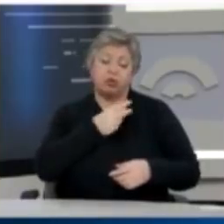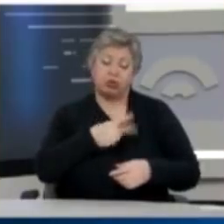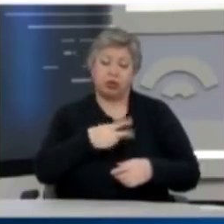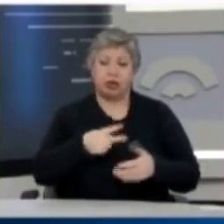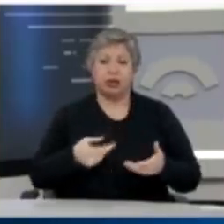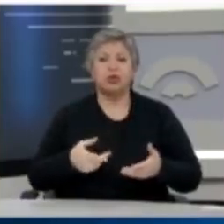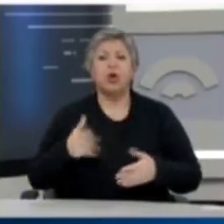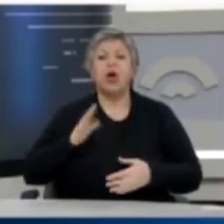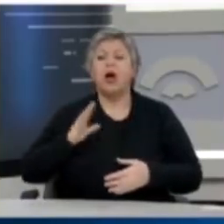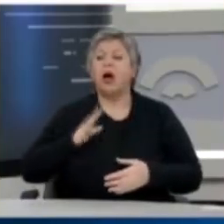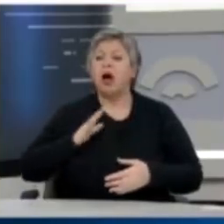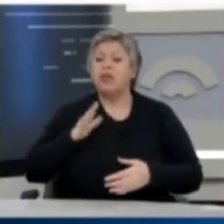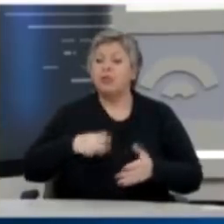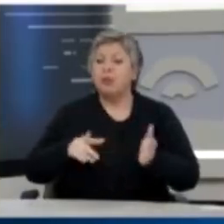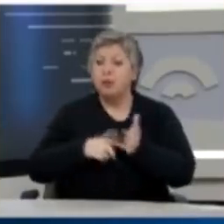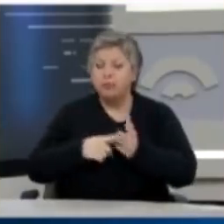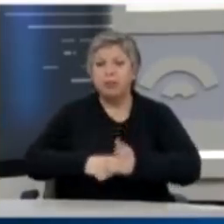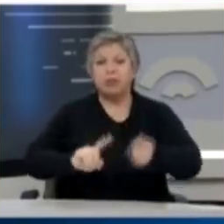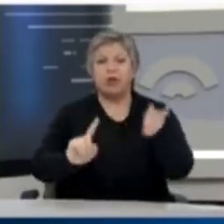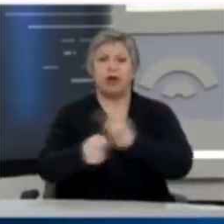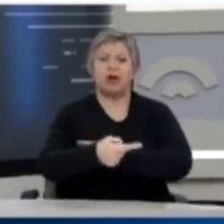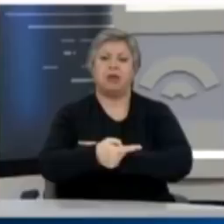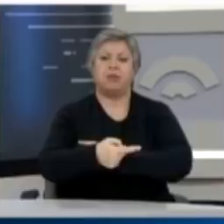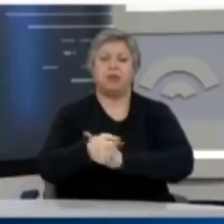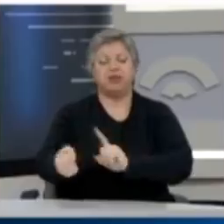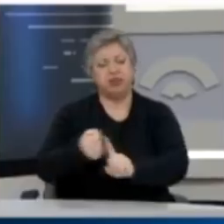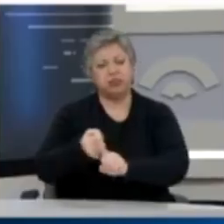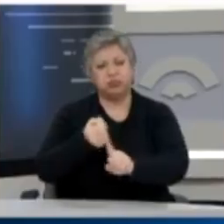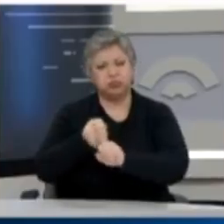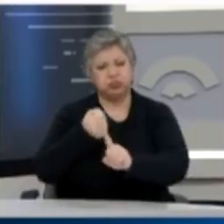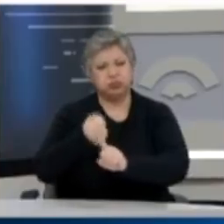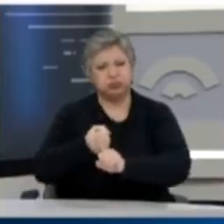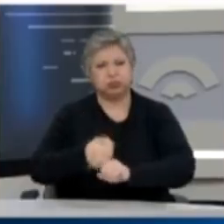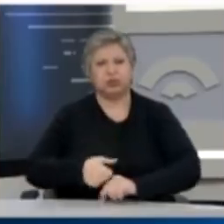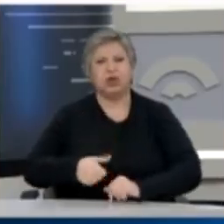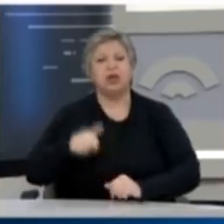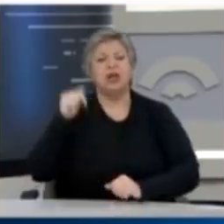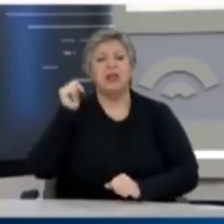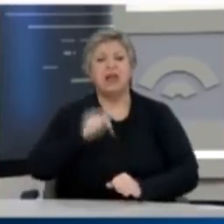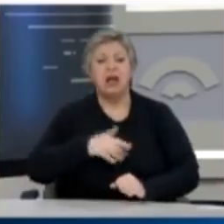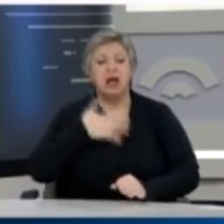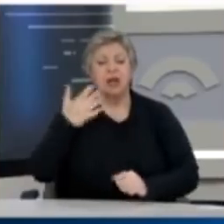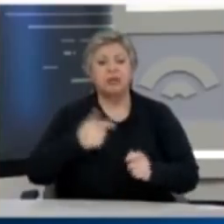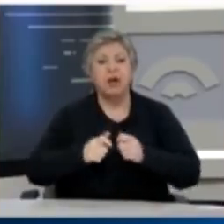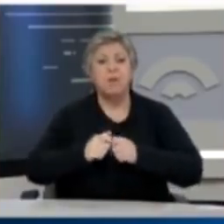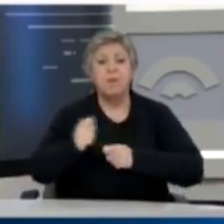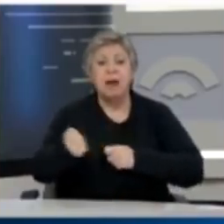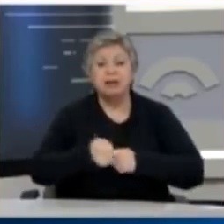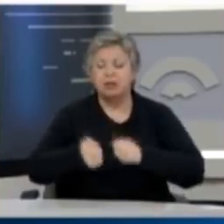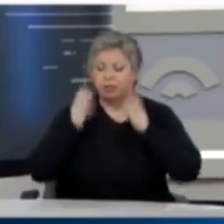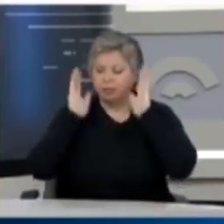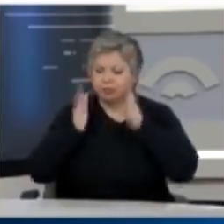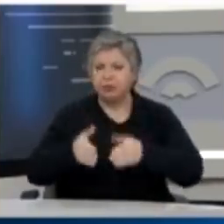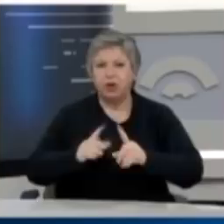αγώνα του να επιδιώκει ακριβώς το αντίθετο. Για να μπορεί ακριβώς να καθυστερεί αντιλαϊκά μέτρα, να μπορεί να βάζει